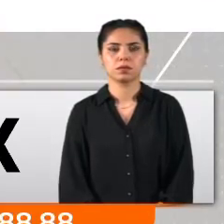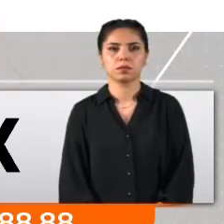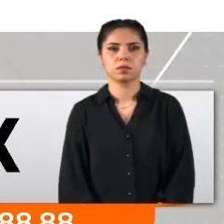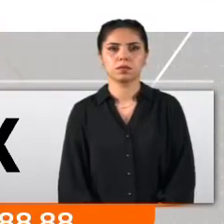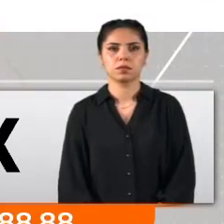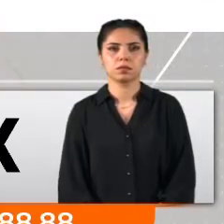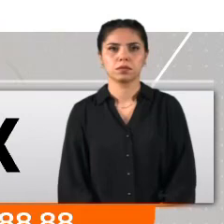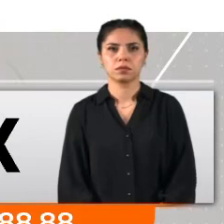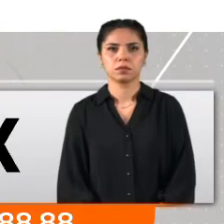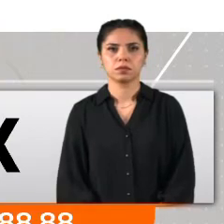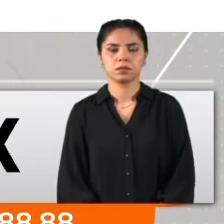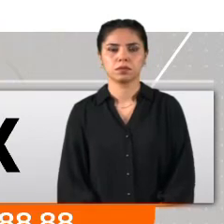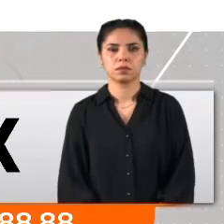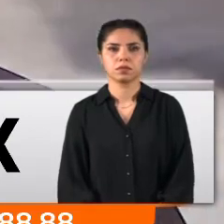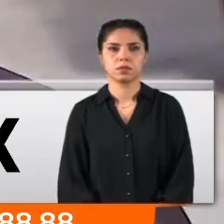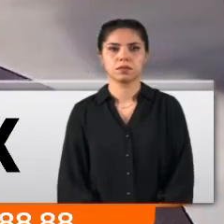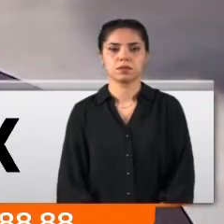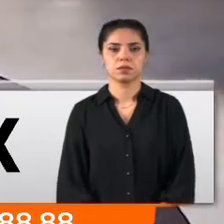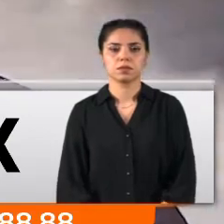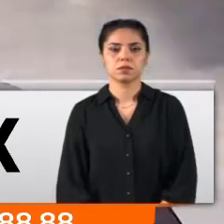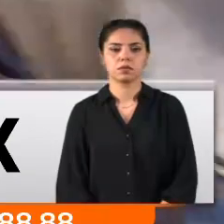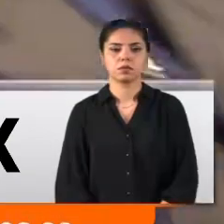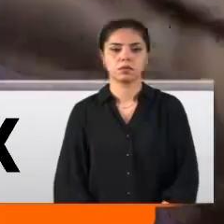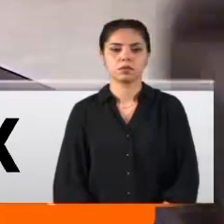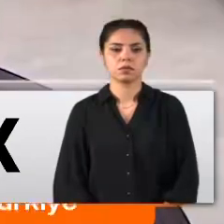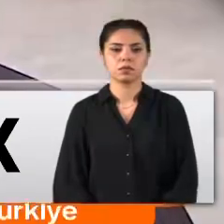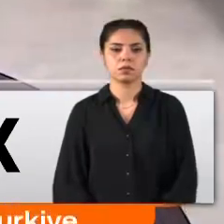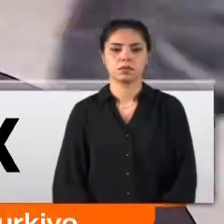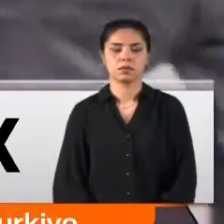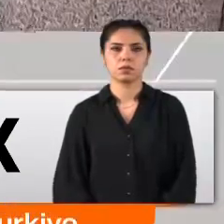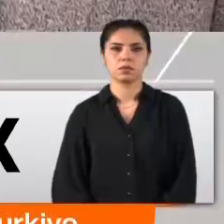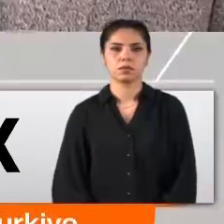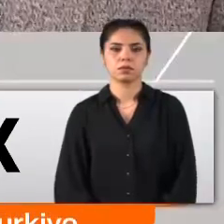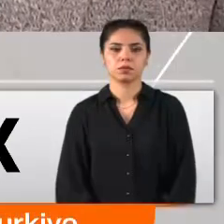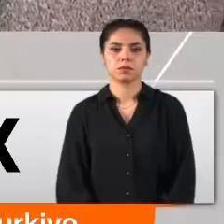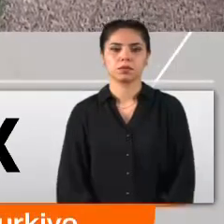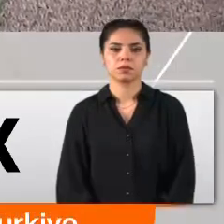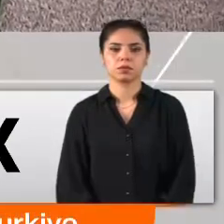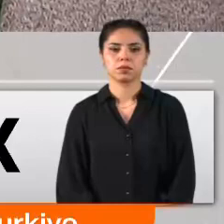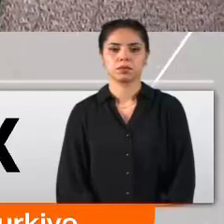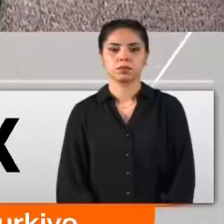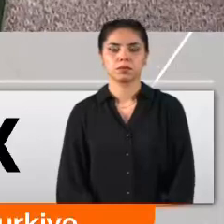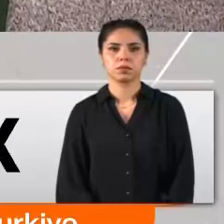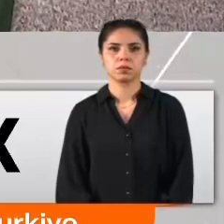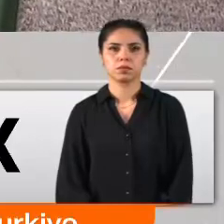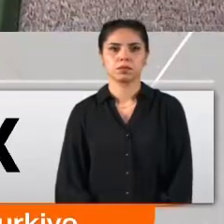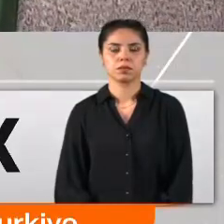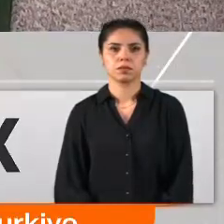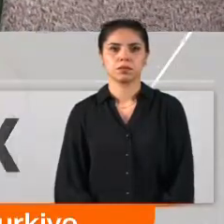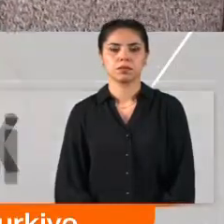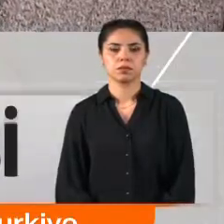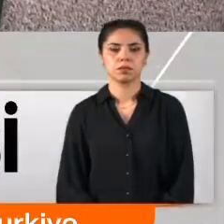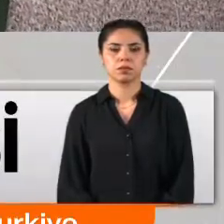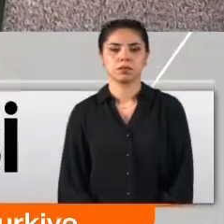bir şekilde oturacaktır. Dört gözüne bekliyor. İnşallah evet, evet. Bir evvel olur. Birçok insan özellikle İstanbul'da işte